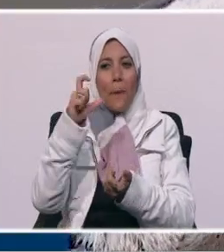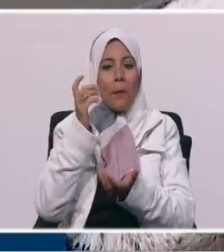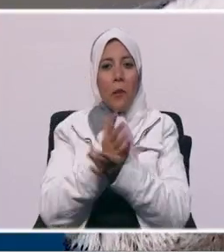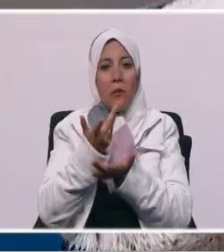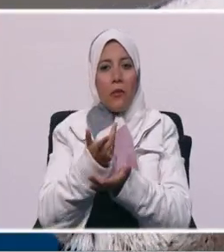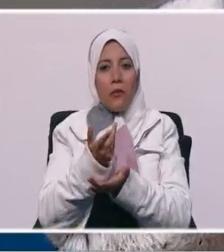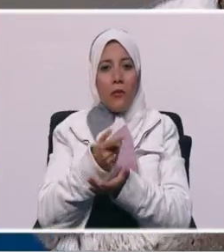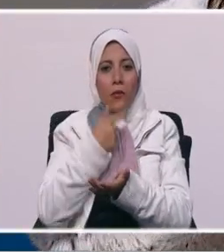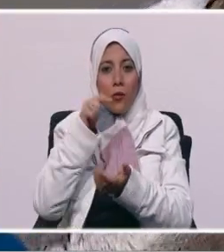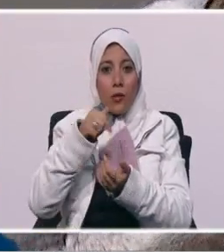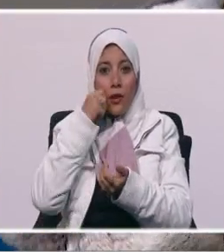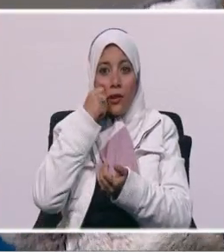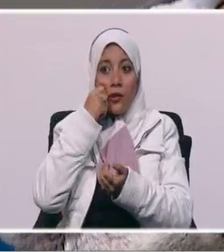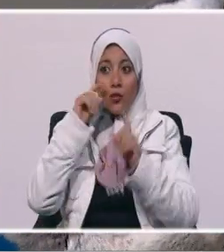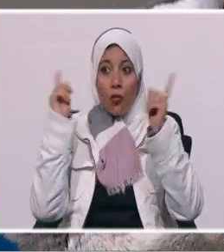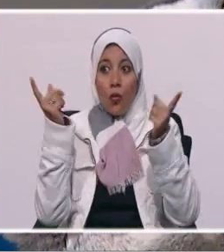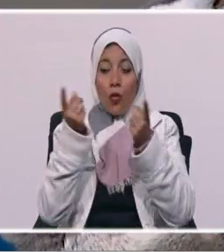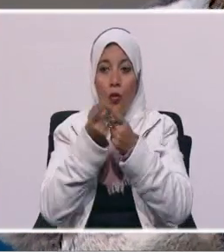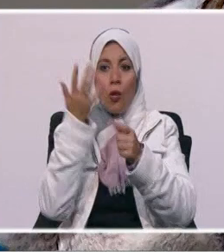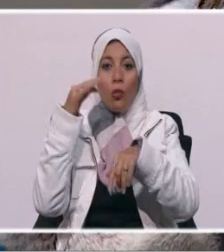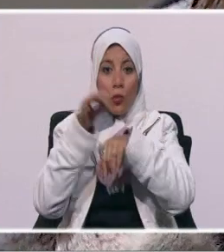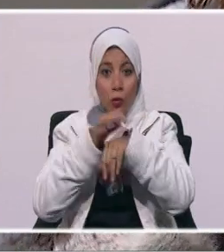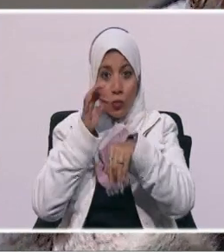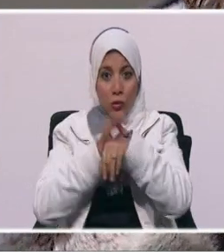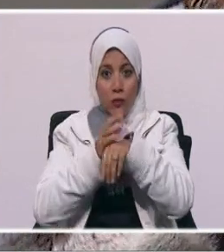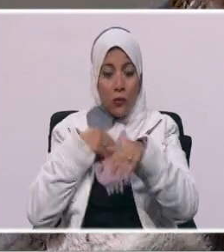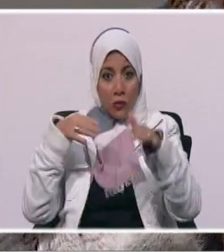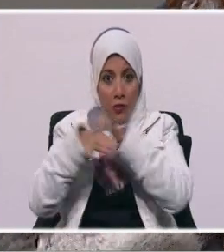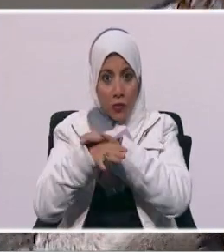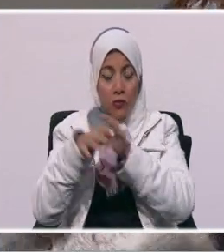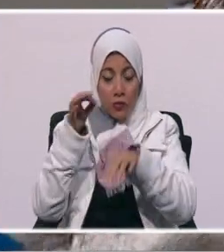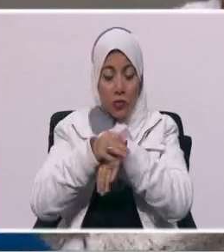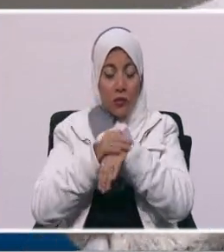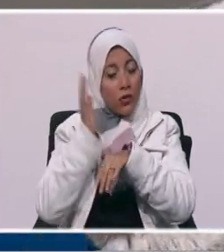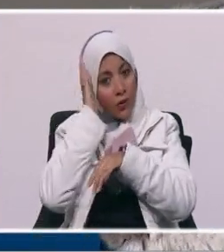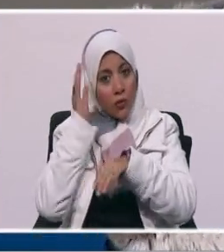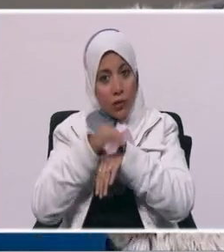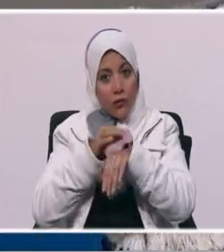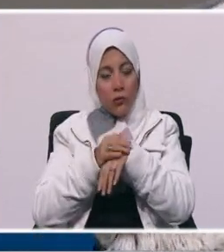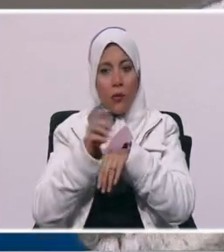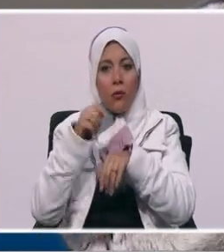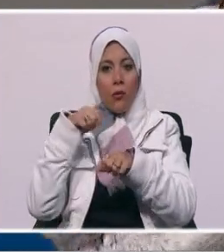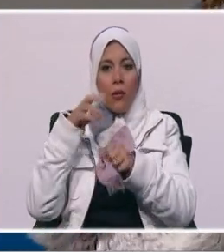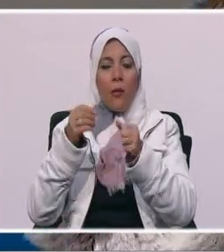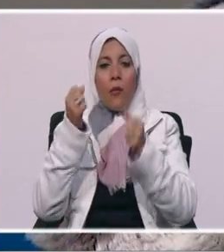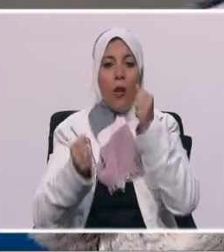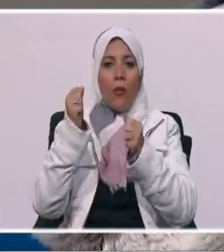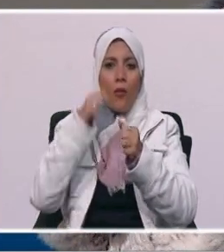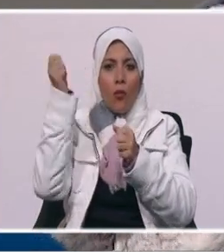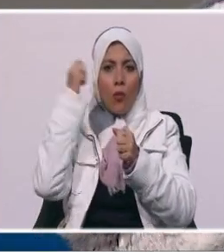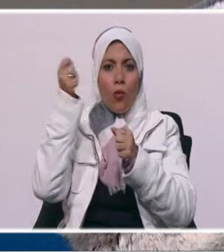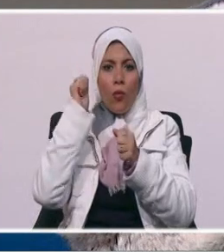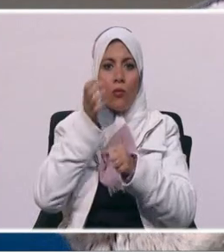هو الخبر اتسرب وانا اصلا في المستشفى. لما اتحجزت في المستشفى انا اتنقلت بالاسعاف واتحجزت، وفي صحفي